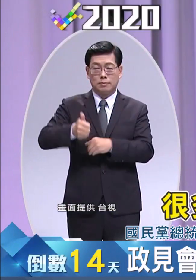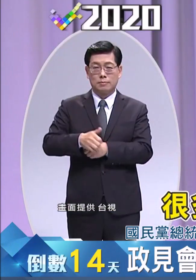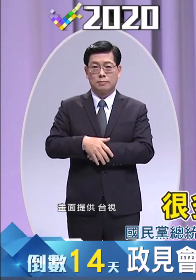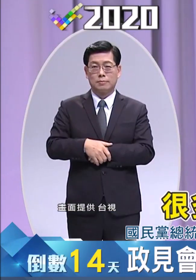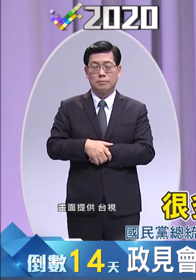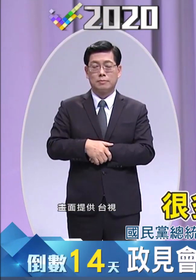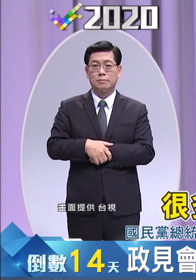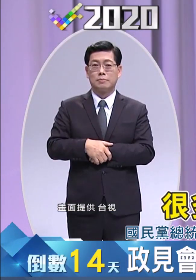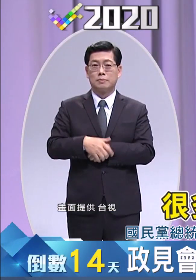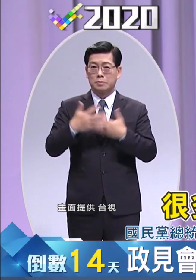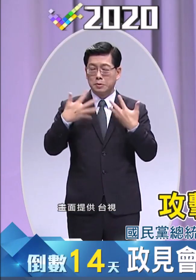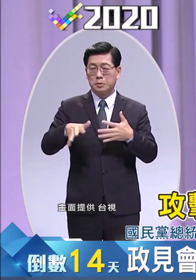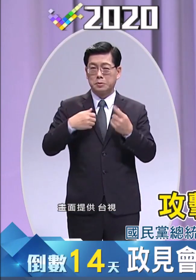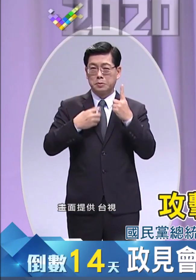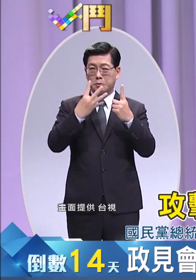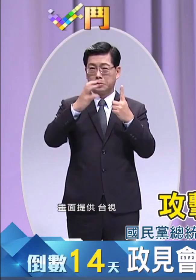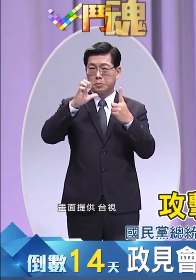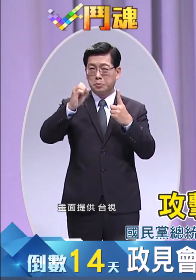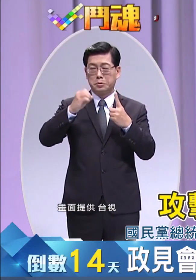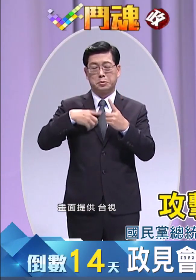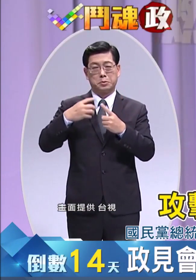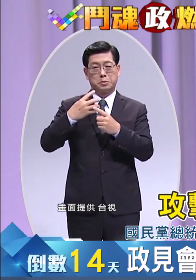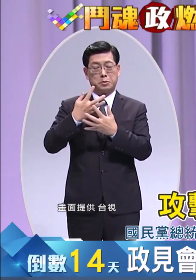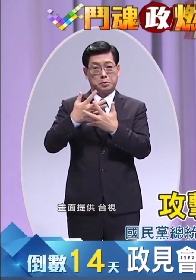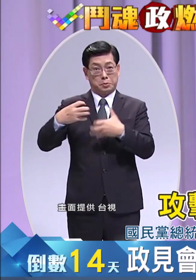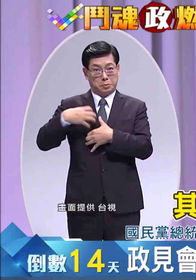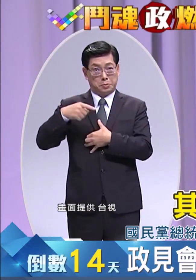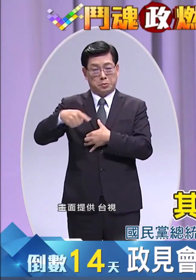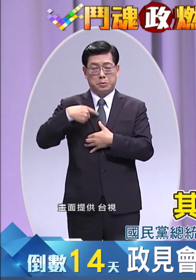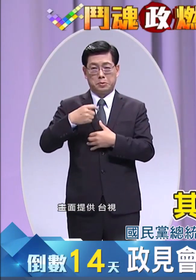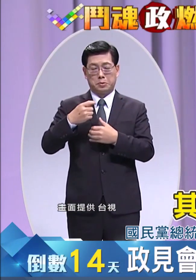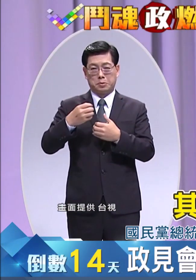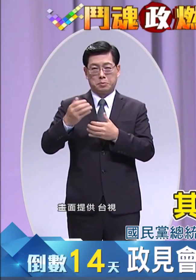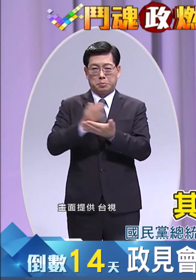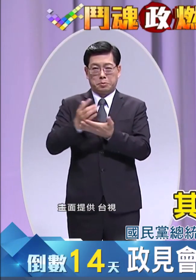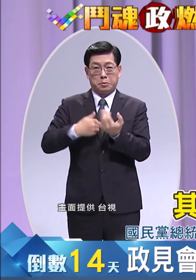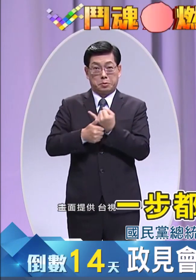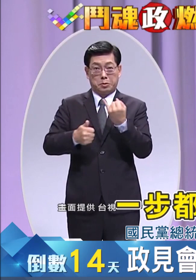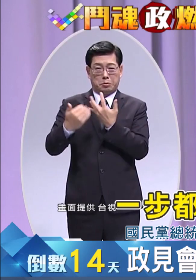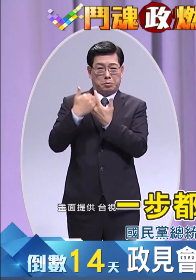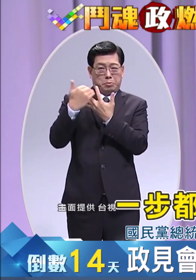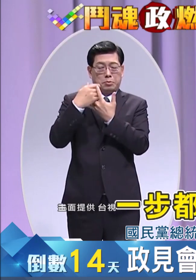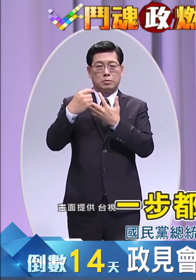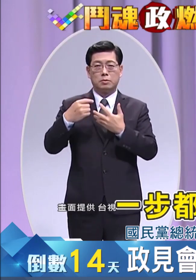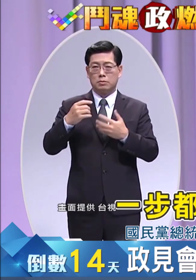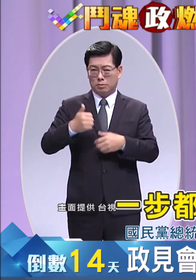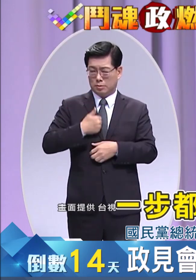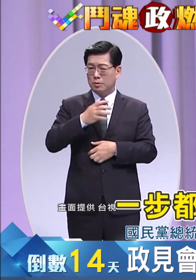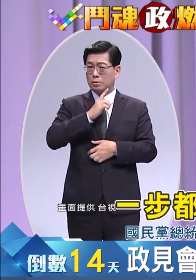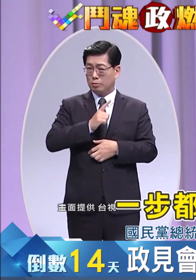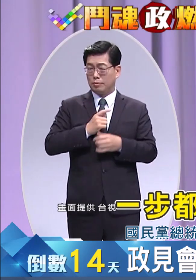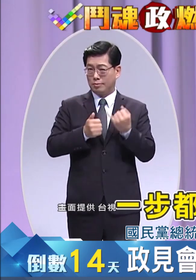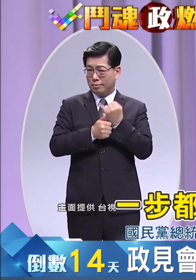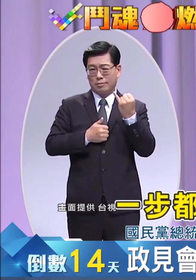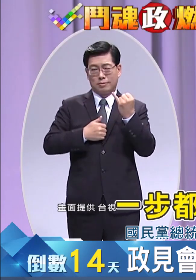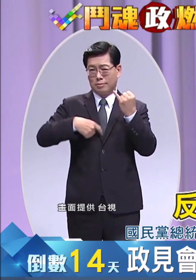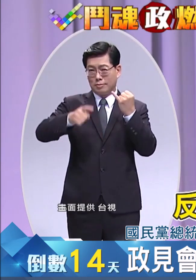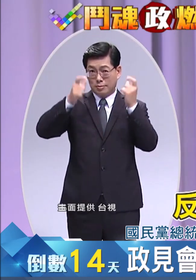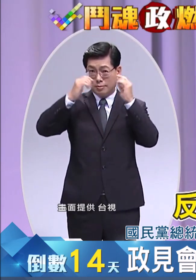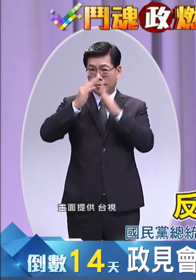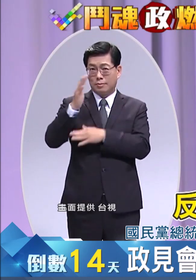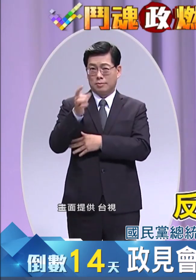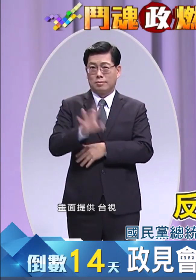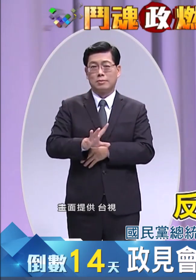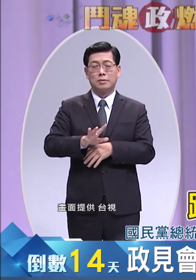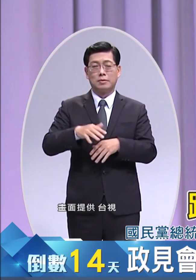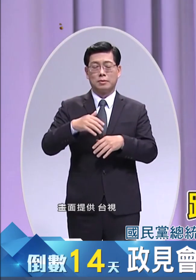多1450网军媒体攻击我太太夫人干政，其实我太太李佳芬一步都没有到过高雄市政府，反